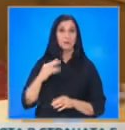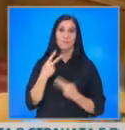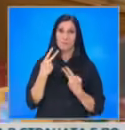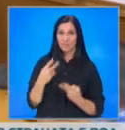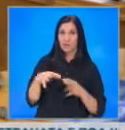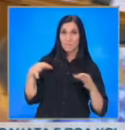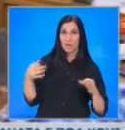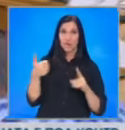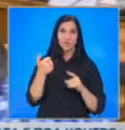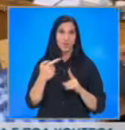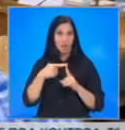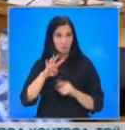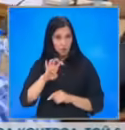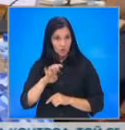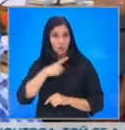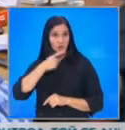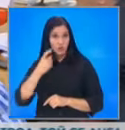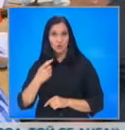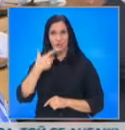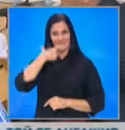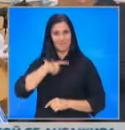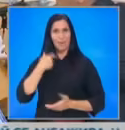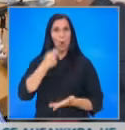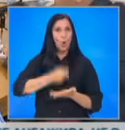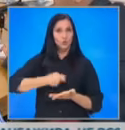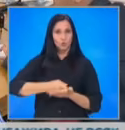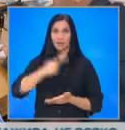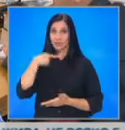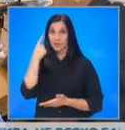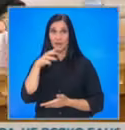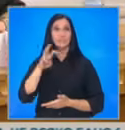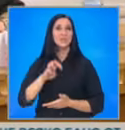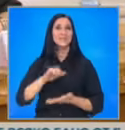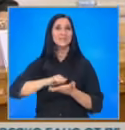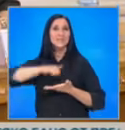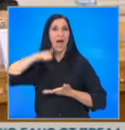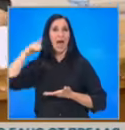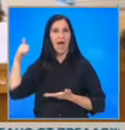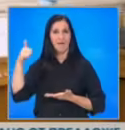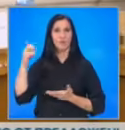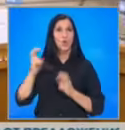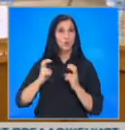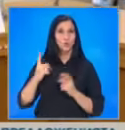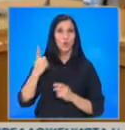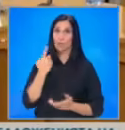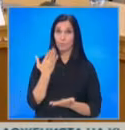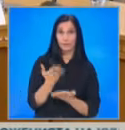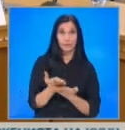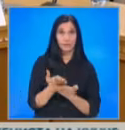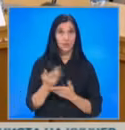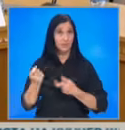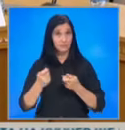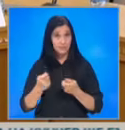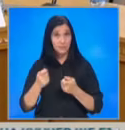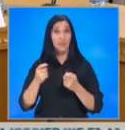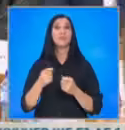предвидени по мярката 60 на 40, 100 са за самоосигуряващи се лица, 30 за авиоиндустрията. Едно от предложенията на бизнеса е именно